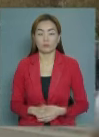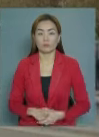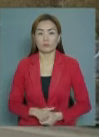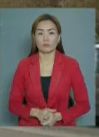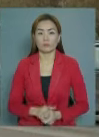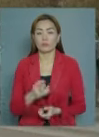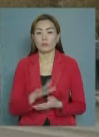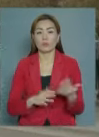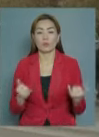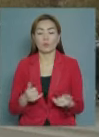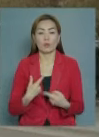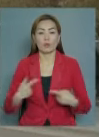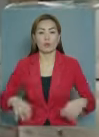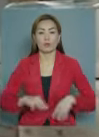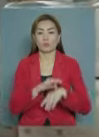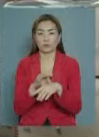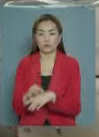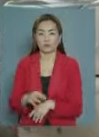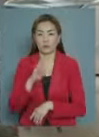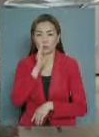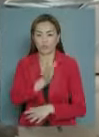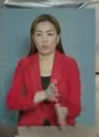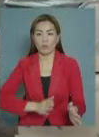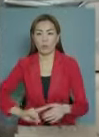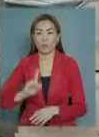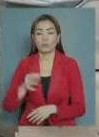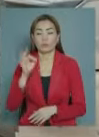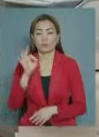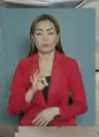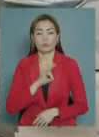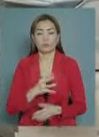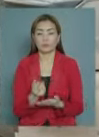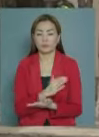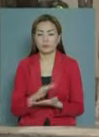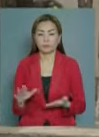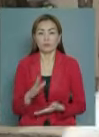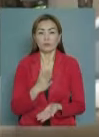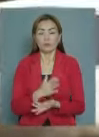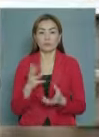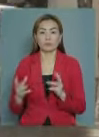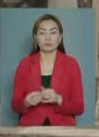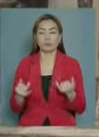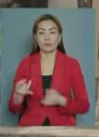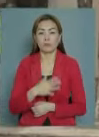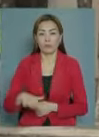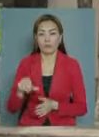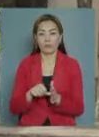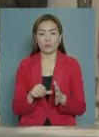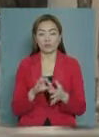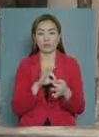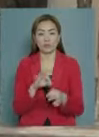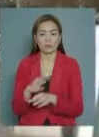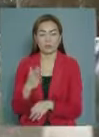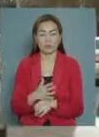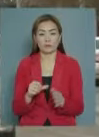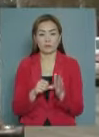тұр. Сонымен қатар көптеген тасымалдаушылар 4 жыл қатарынан тіпті 1%-дық пайда ала алмай отырғандарын айтады. Өңірде 6 тасымалдаушы